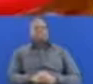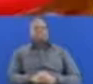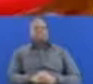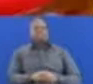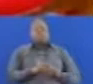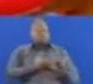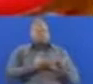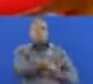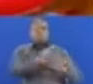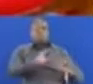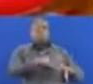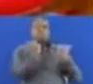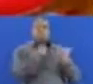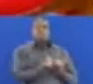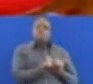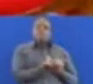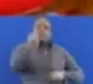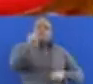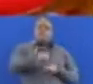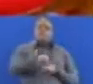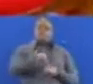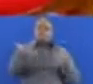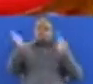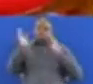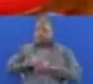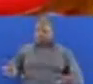kupitia chama chake tayari zoezi limekamilika.